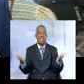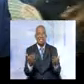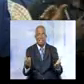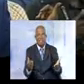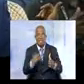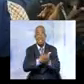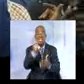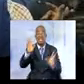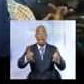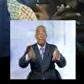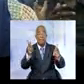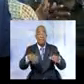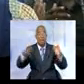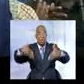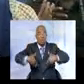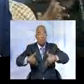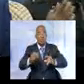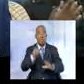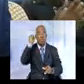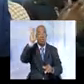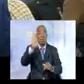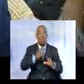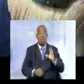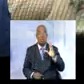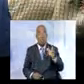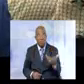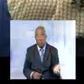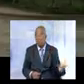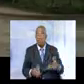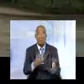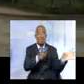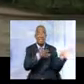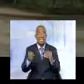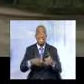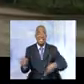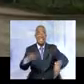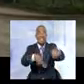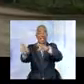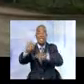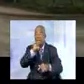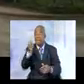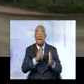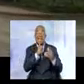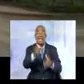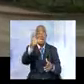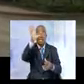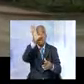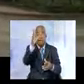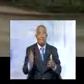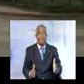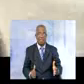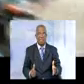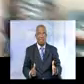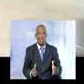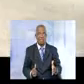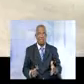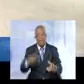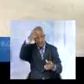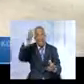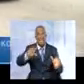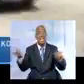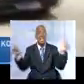pouvoir sortir de la rue, de ne pas succomber aux tentations de l'insécurité. Le PASU est mis en œuvre à travers des comités communaux